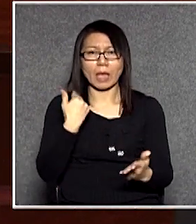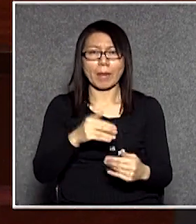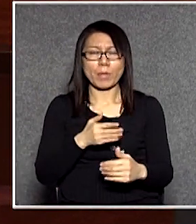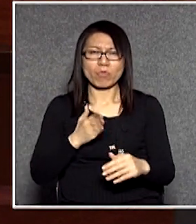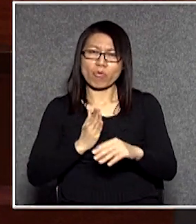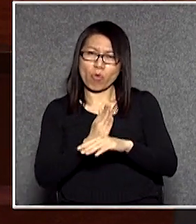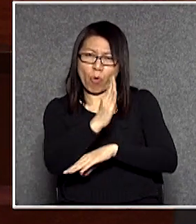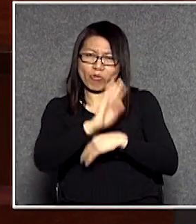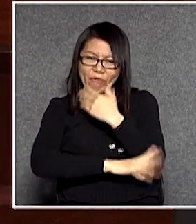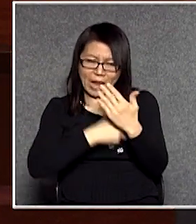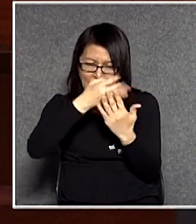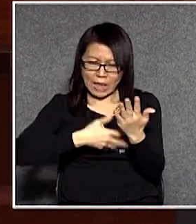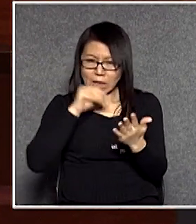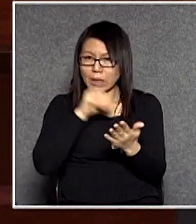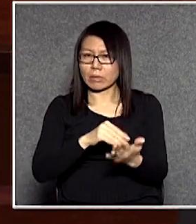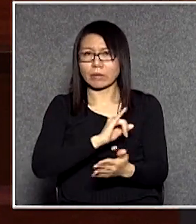律嘅規定。